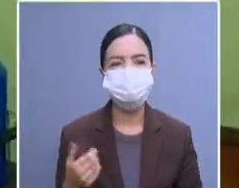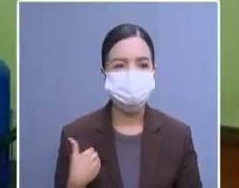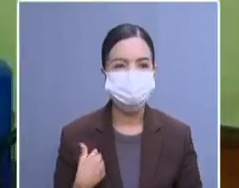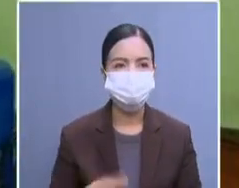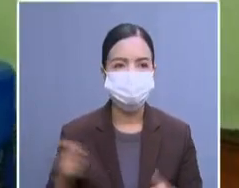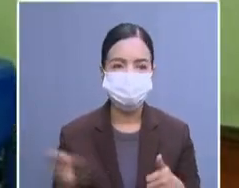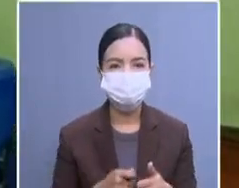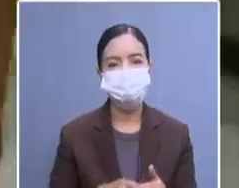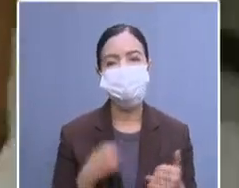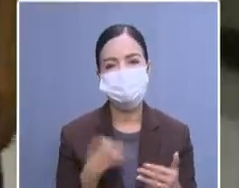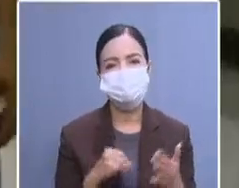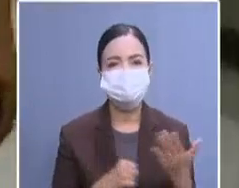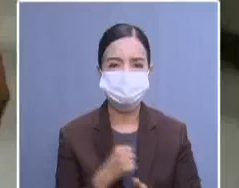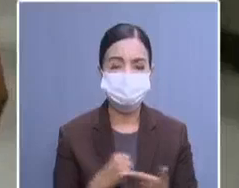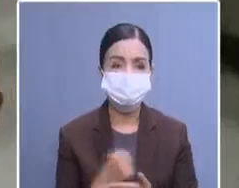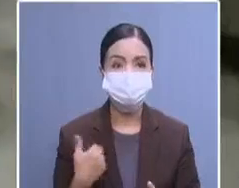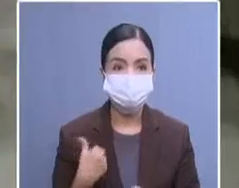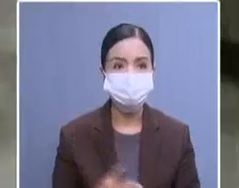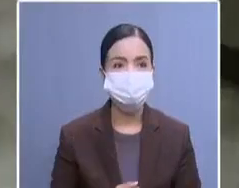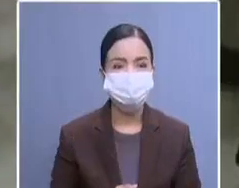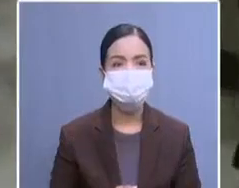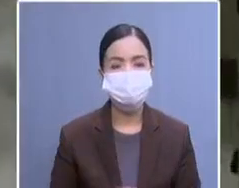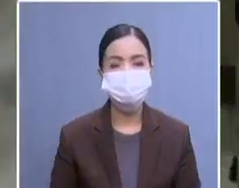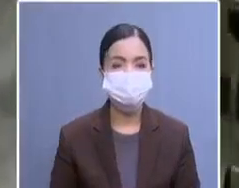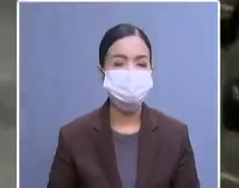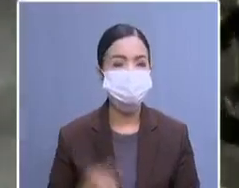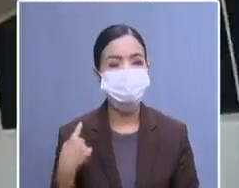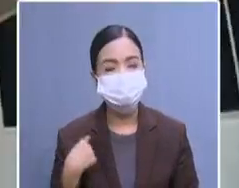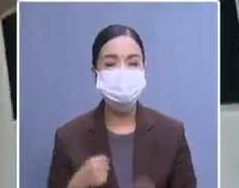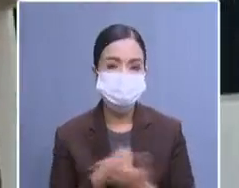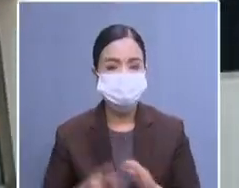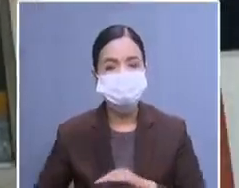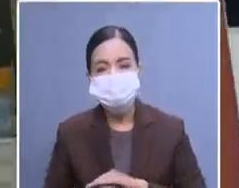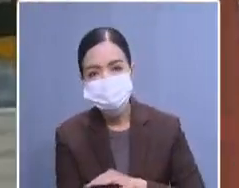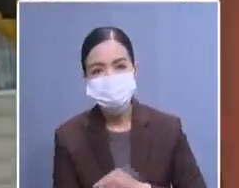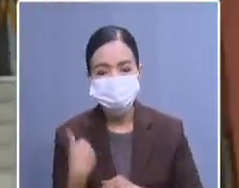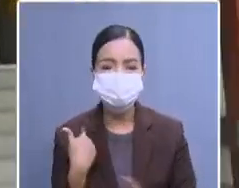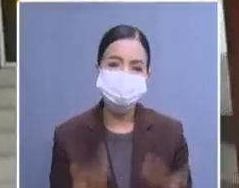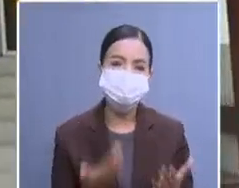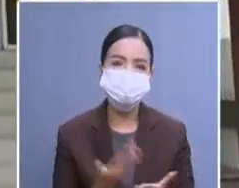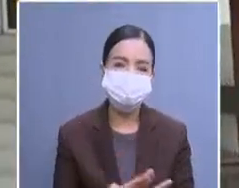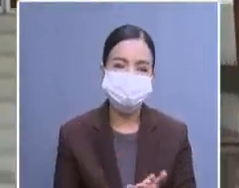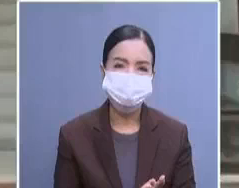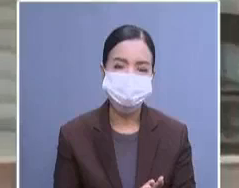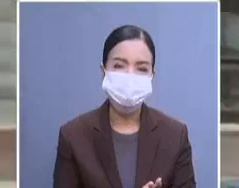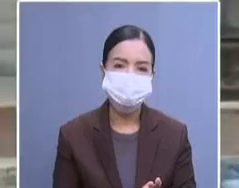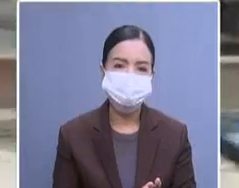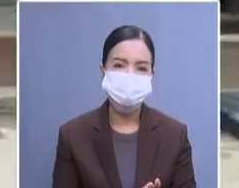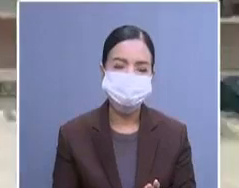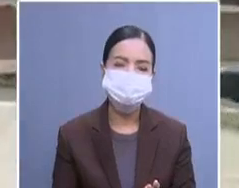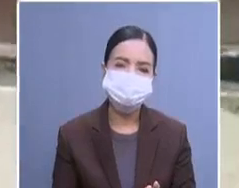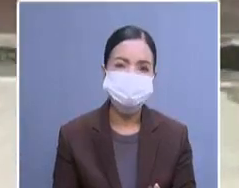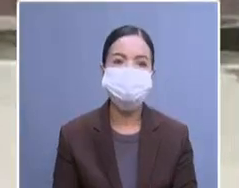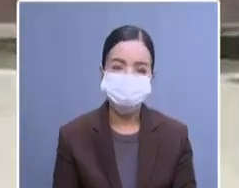ทษของคดียาเสพติดเนี่ยเช่นคดีของน้องไหมแล้วก็คดียัดยาเสพติดหรือว่าเรียกรับเงินเพื่อแลกกับการปล่อยตัวขณะนี้